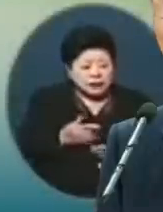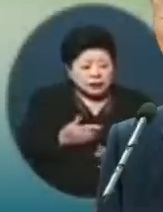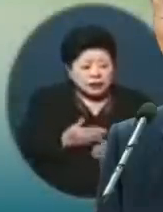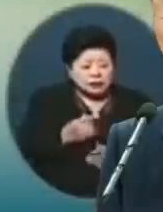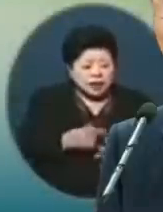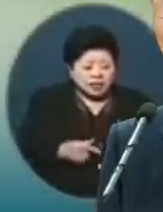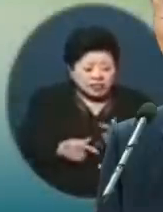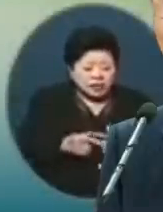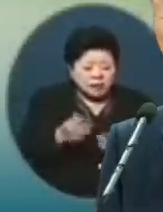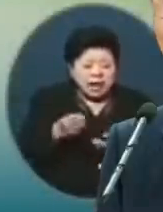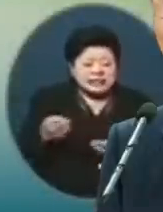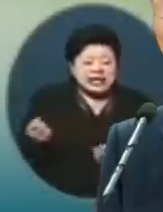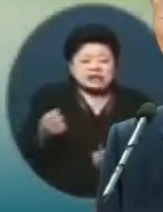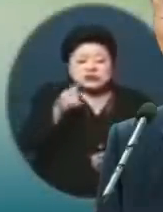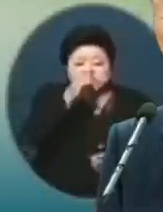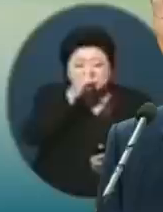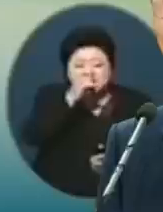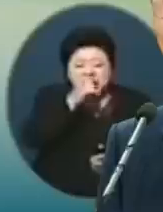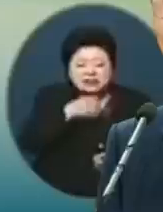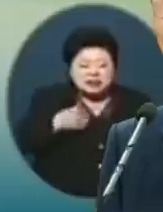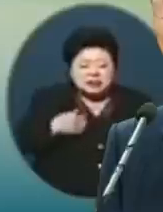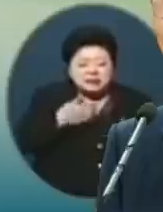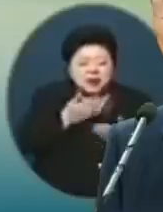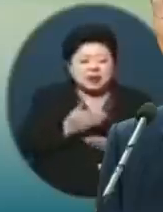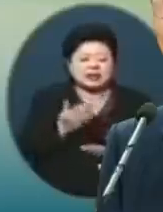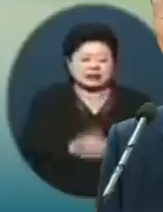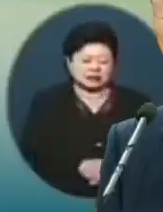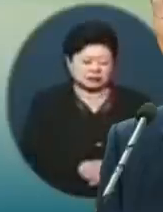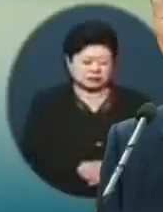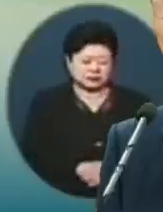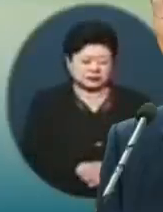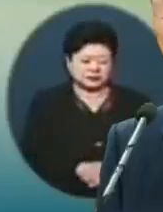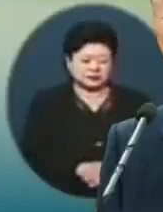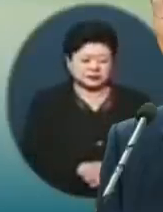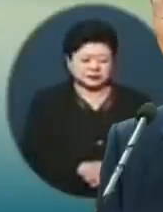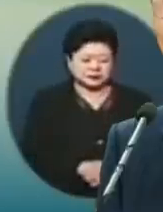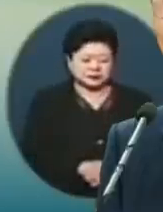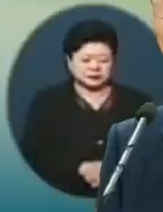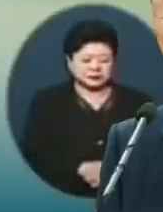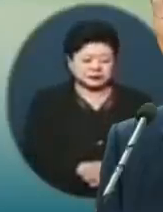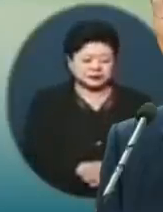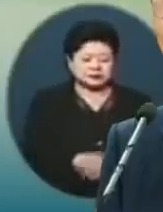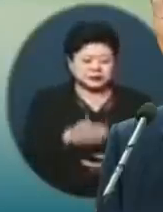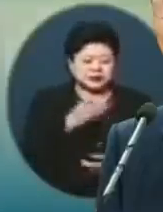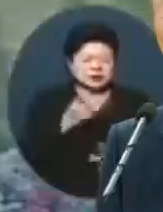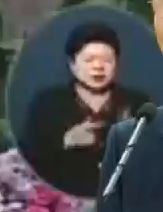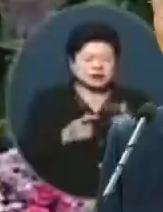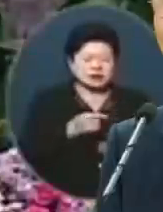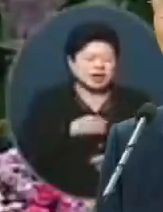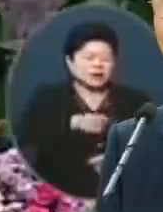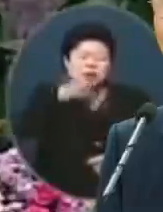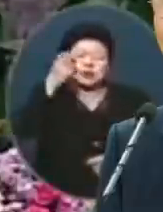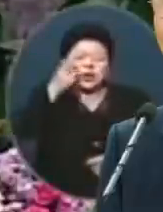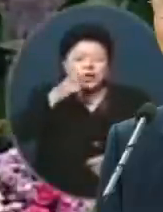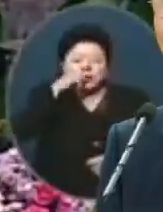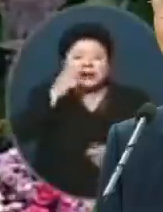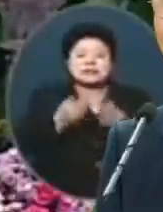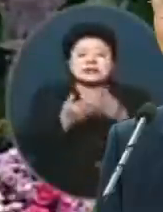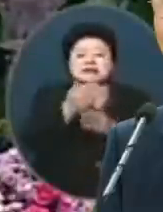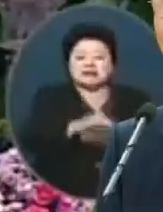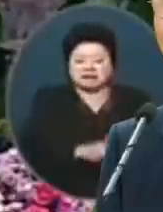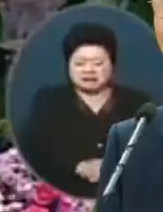다른 사람보다 더 가지고 있다는 데 대해서 쾌감을 느끼는 것이라고. 난 너보다 낫다 거기에서 교만이 생기는